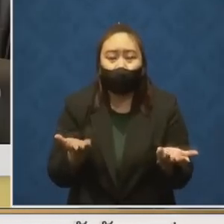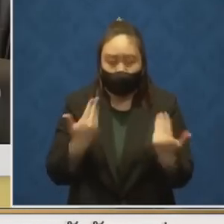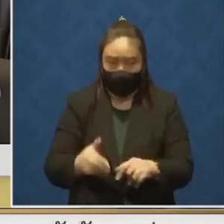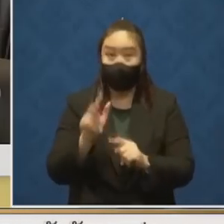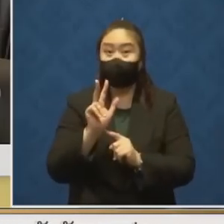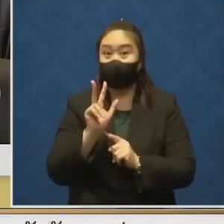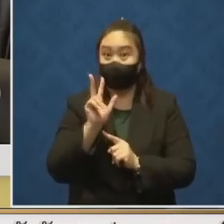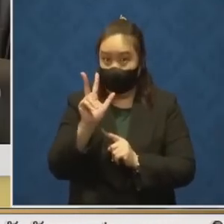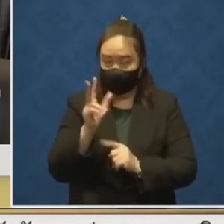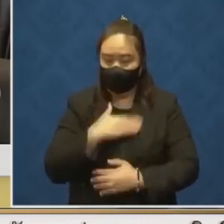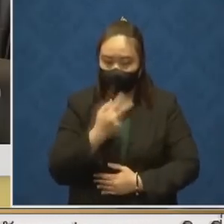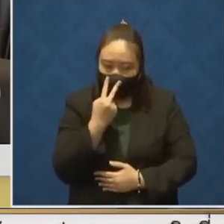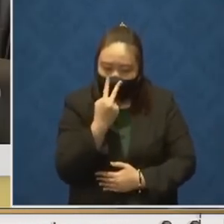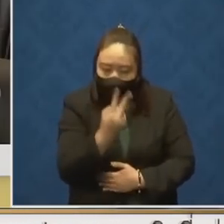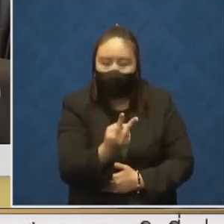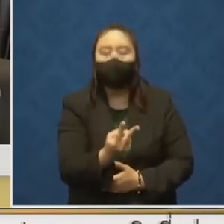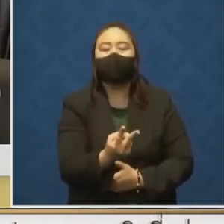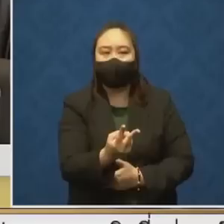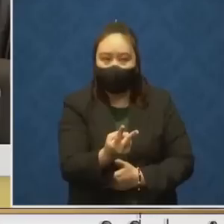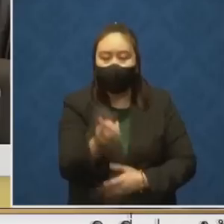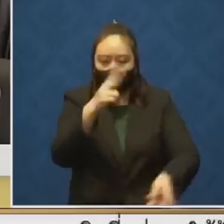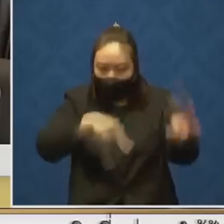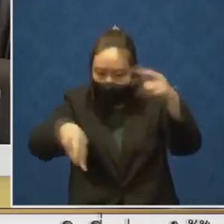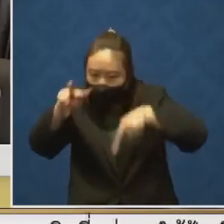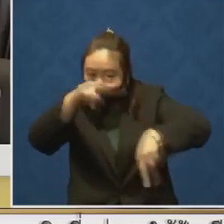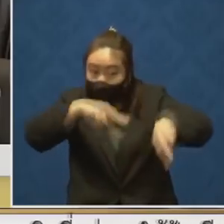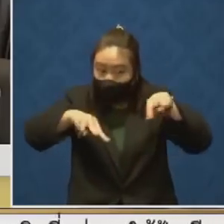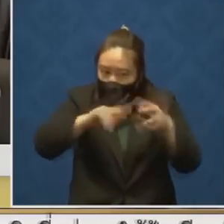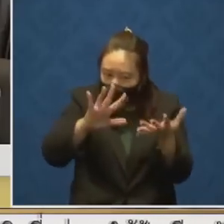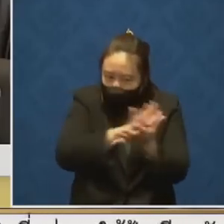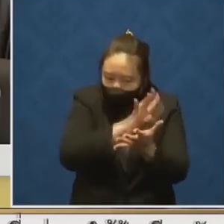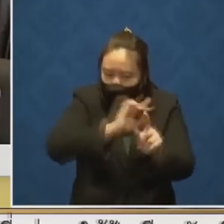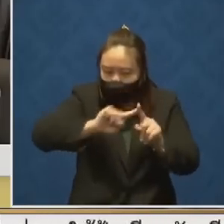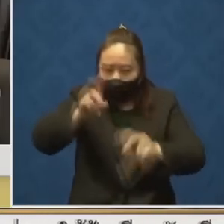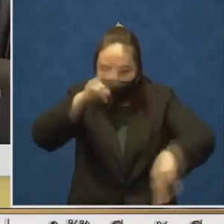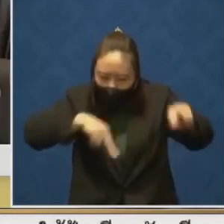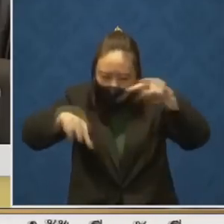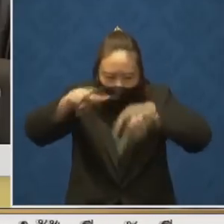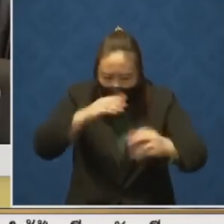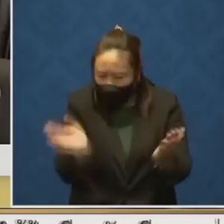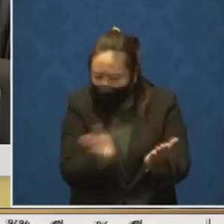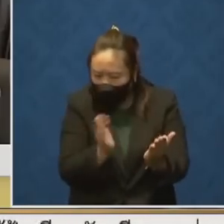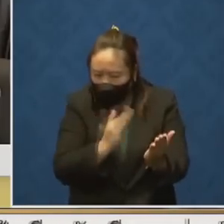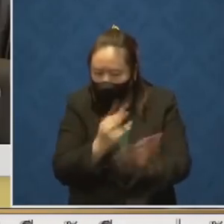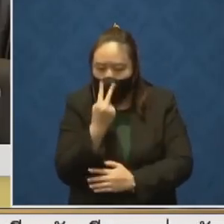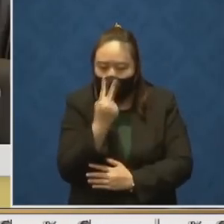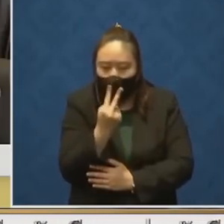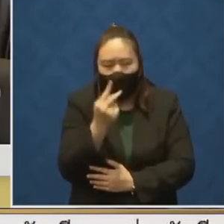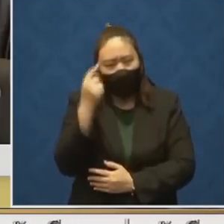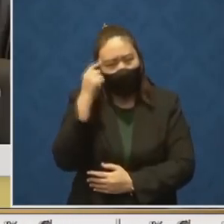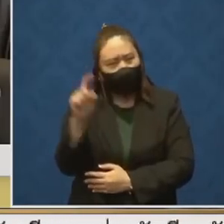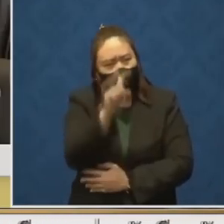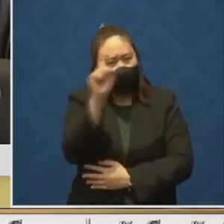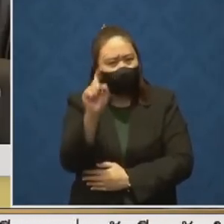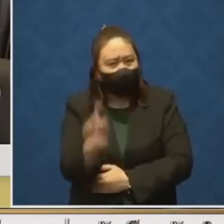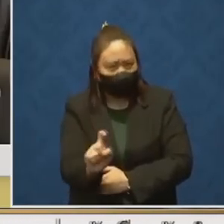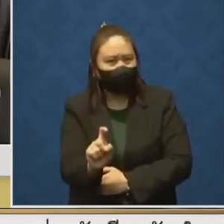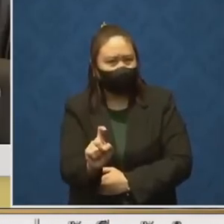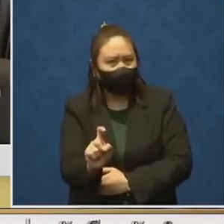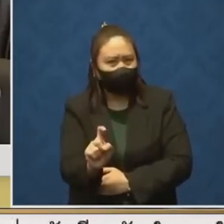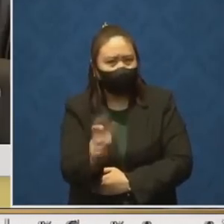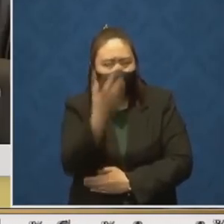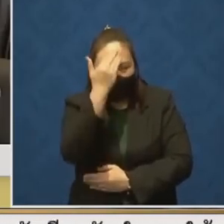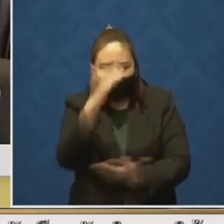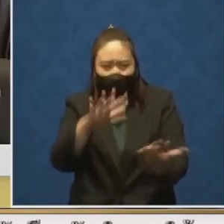ที่ฉันไปตรวจสอบเอกสารเพิ่มๆก็ยิ่งสงสัยมากขึนไปใหญ่เพรในเอกสาร